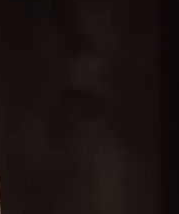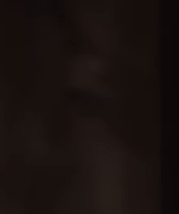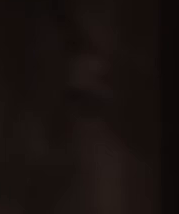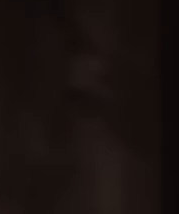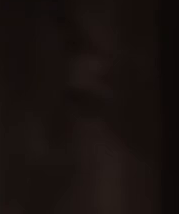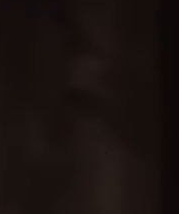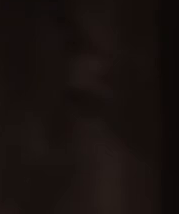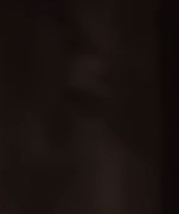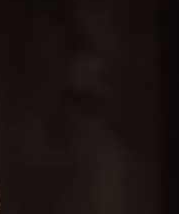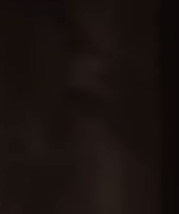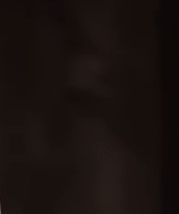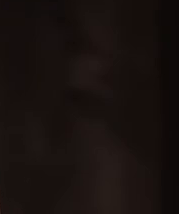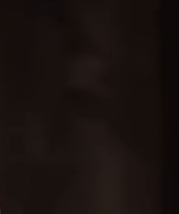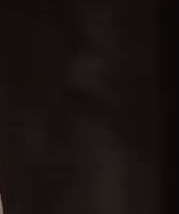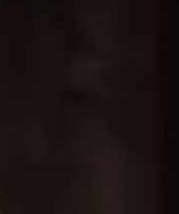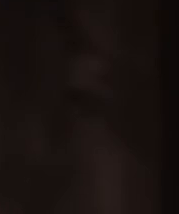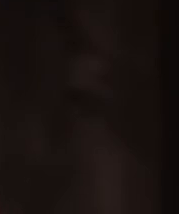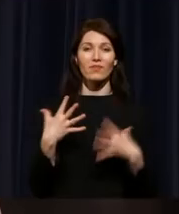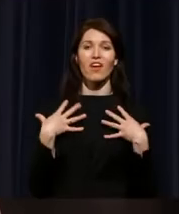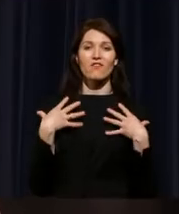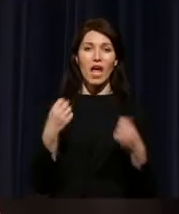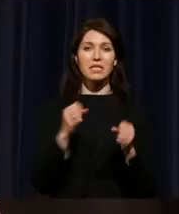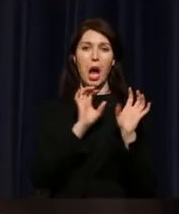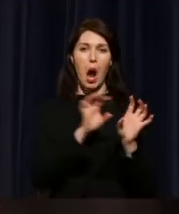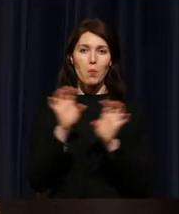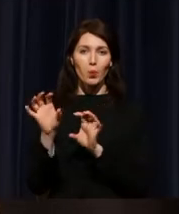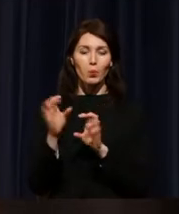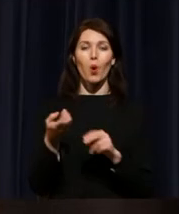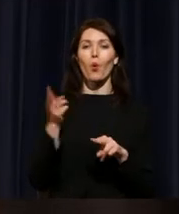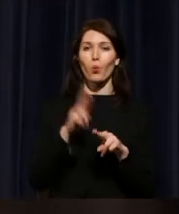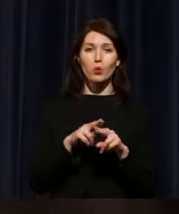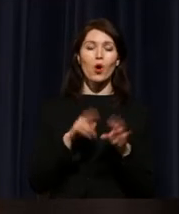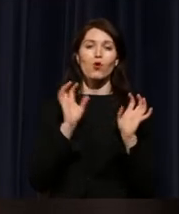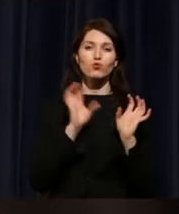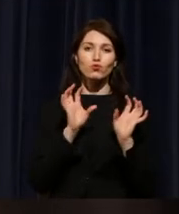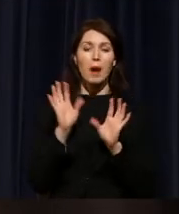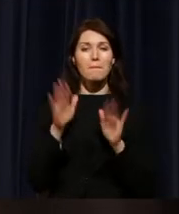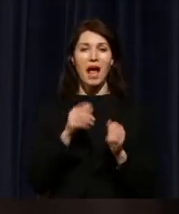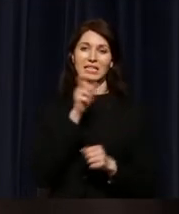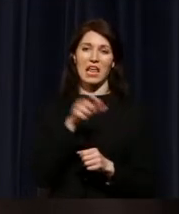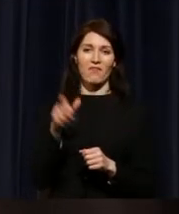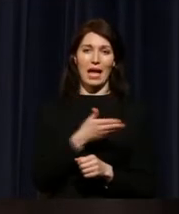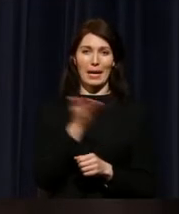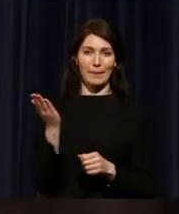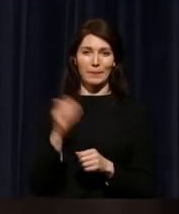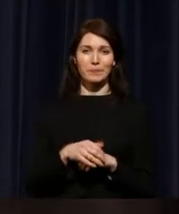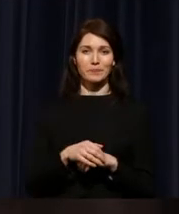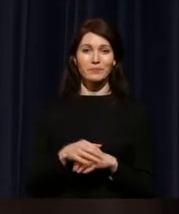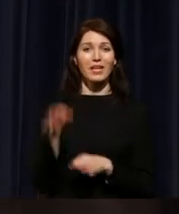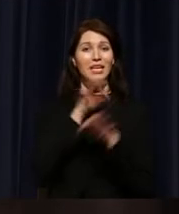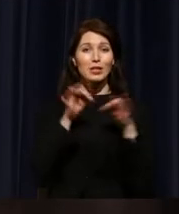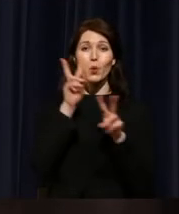ir iedvesmojošs nosaukums veselības aprūpe un rūpes par cilvēkiem. Nu,